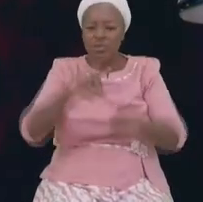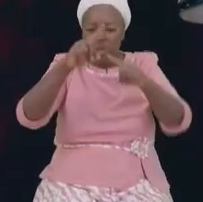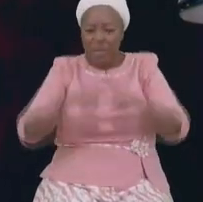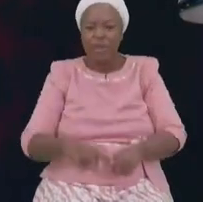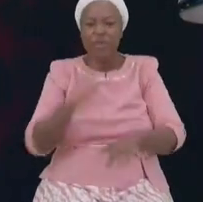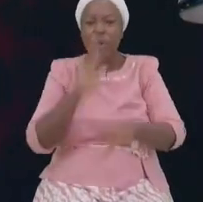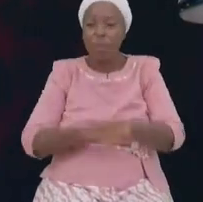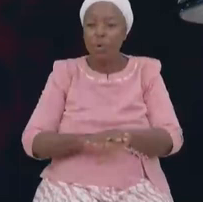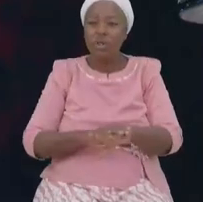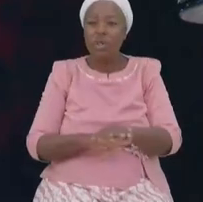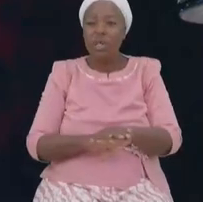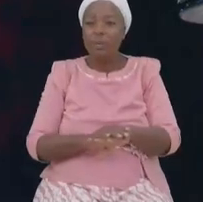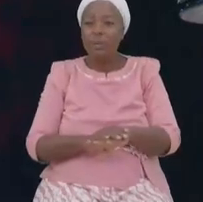dépendez